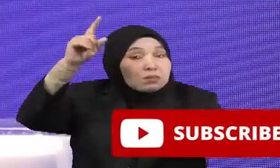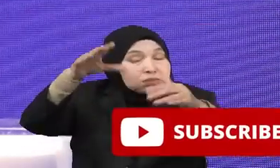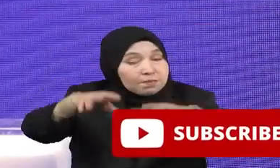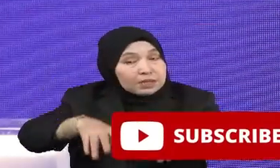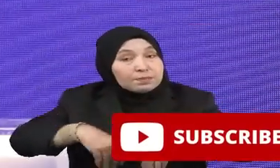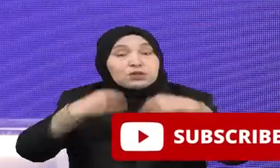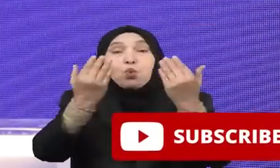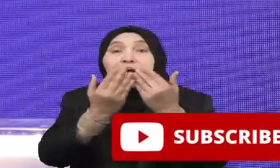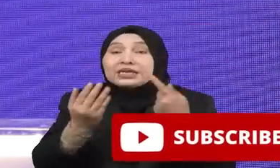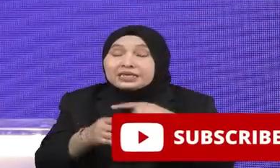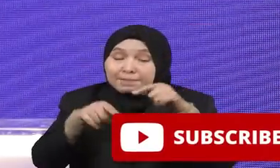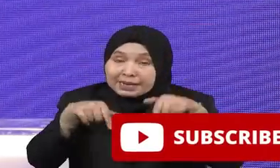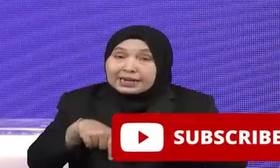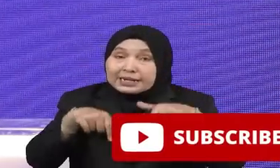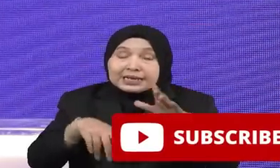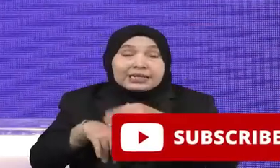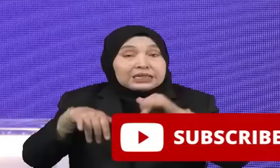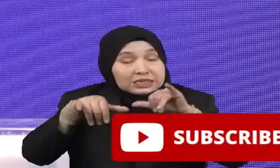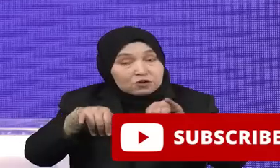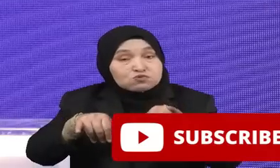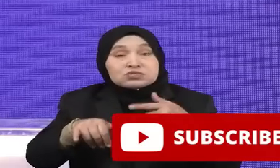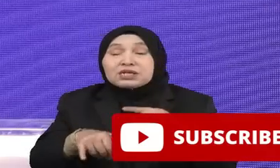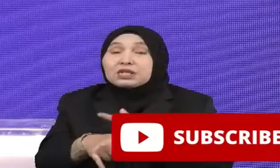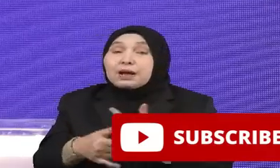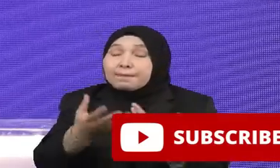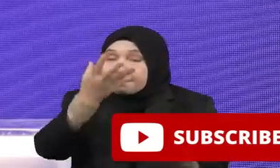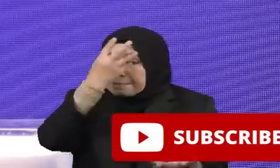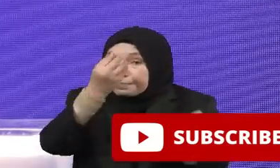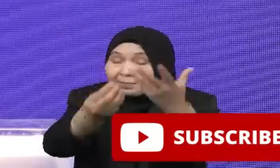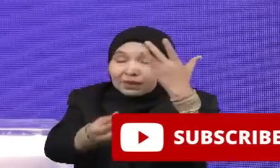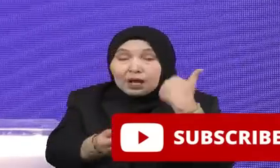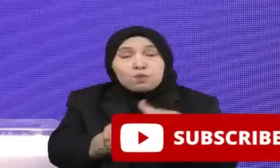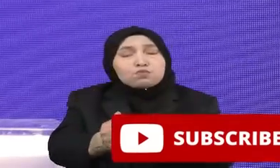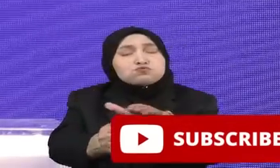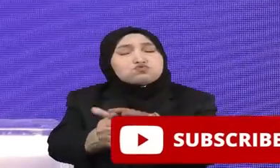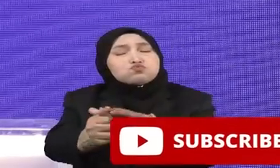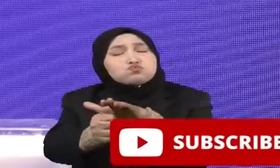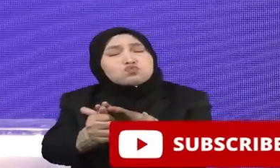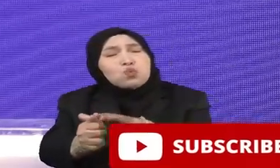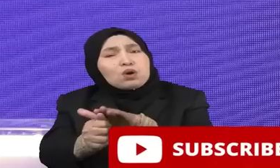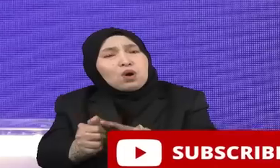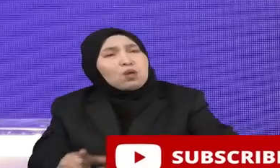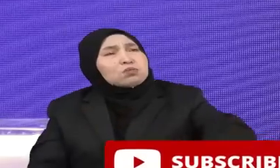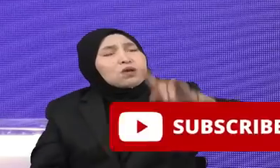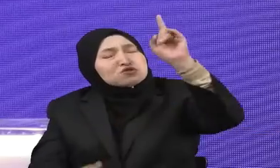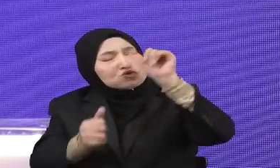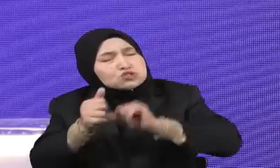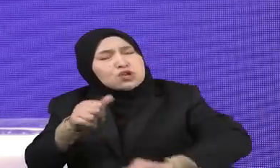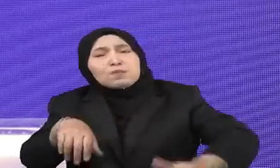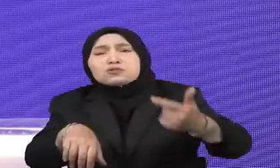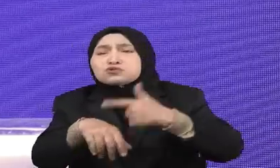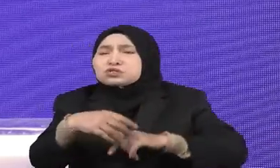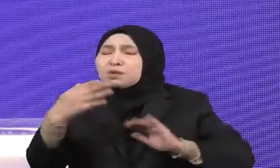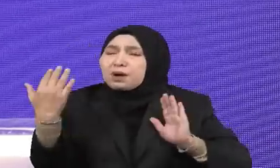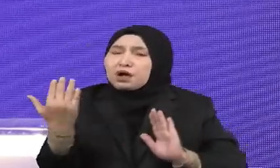doa kita pada hari ini dan terus kita mengambil rujukan Allah pada setiap saat kita berhadapan dengan ujian ini